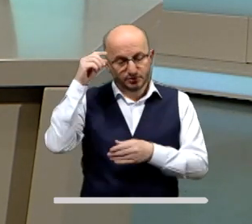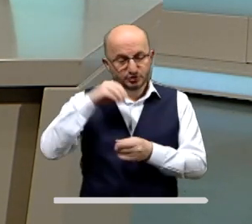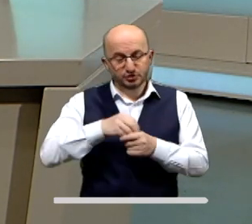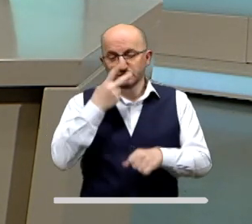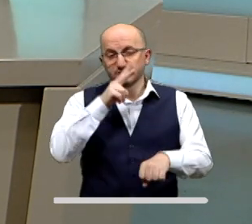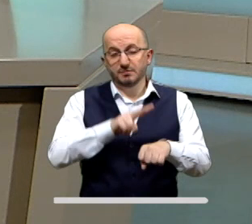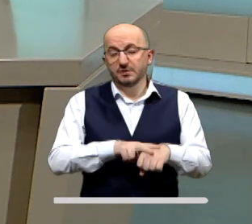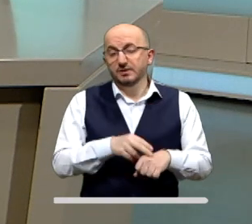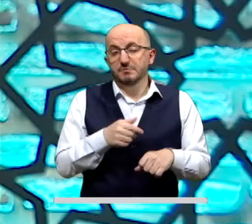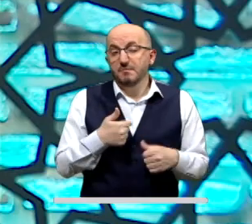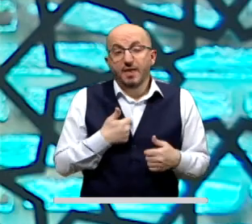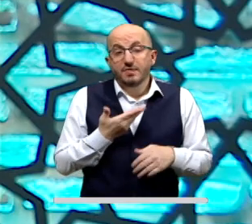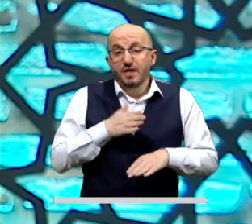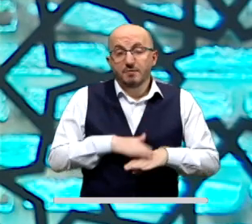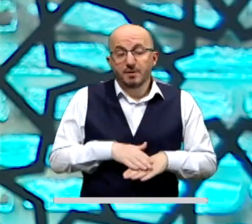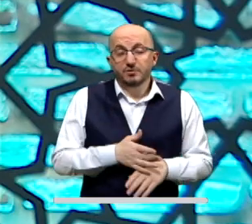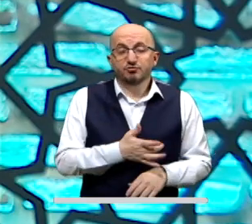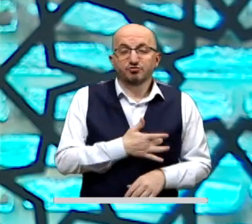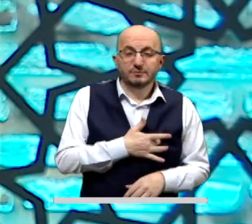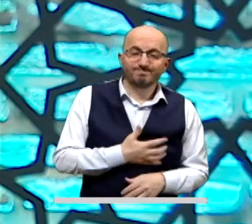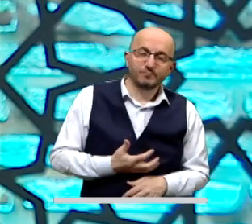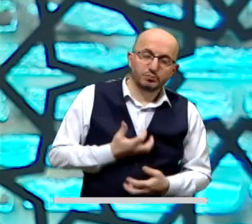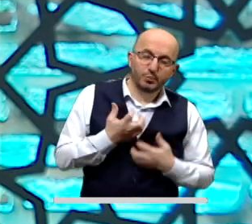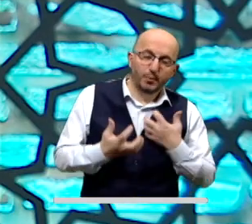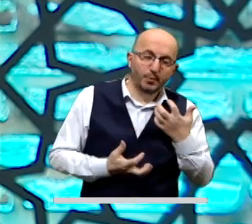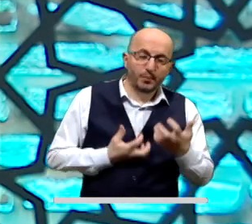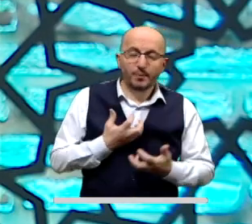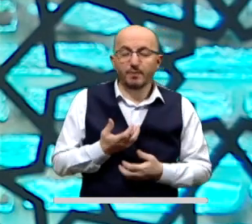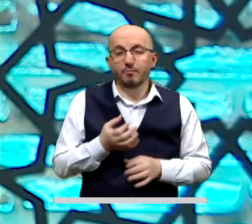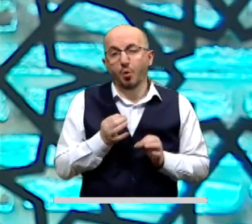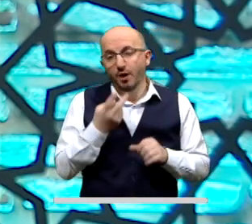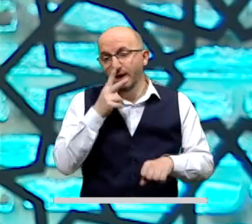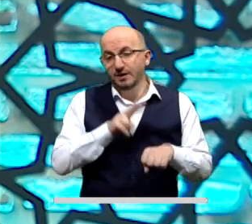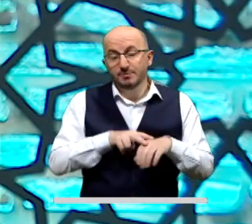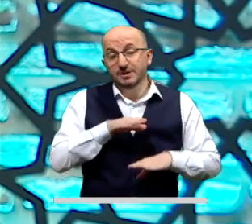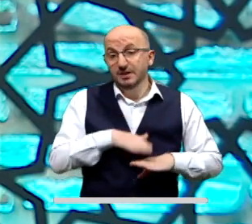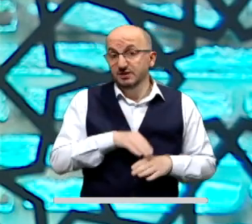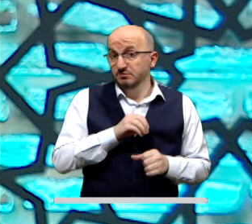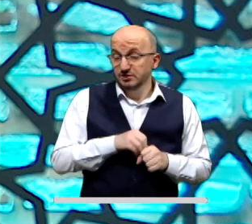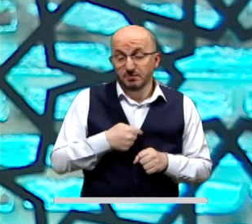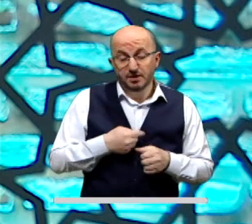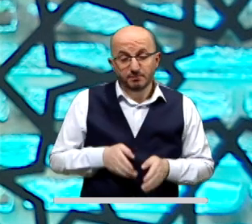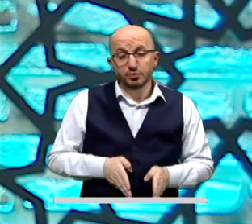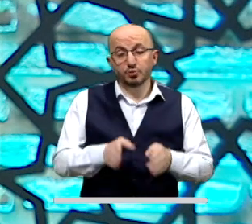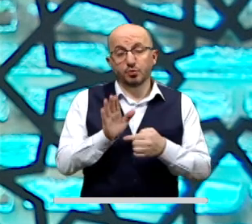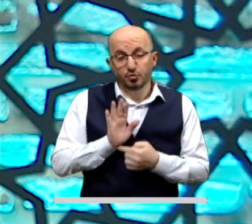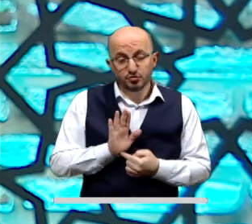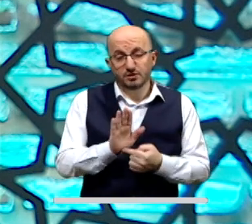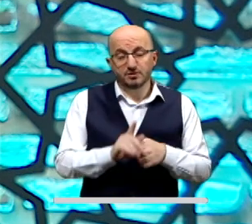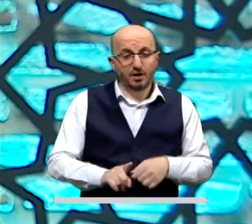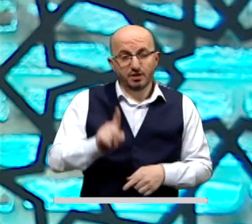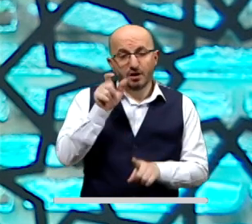ben ne yapabilirim şimdi vicdan azabı çekiyorum Ben bu şekilde yemin ettiğim için bana bir yol gösterir misiniz